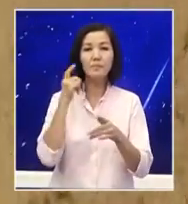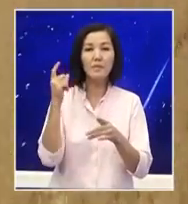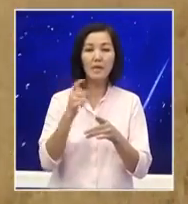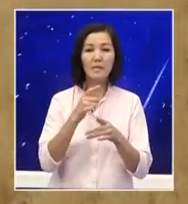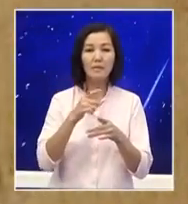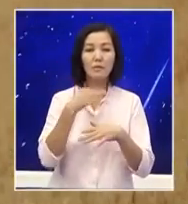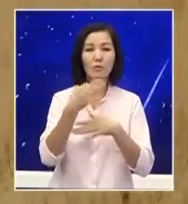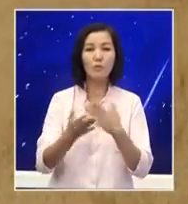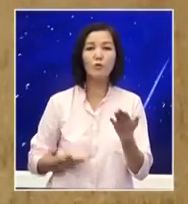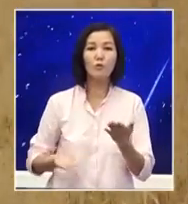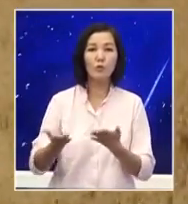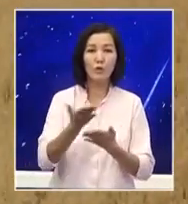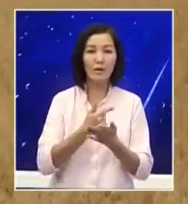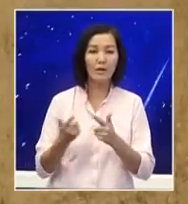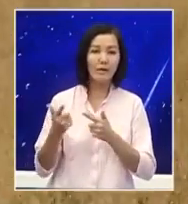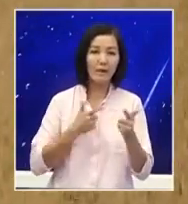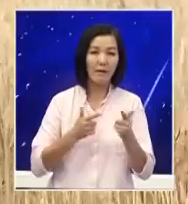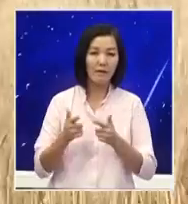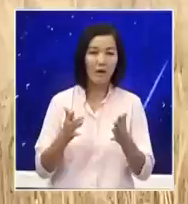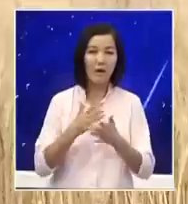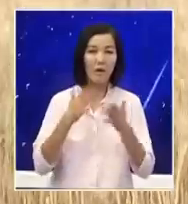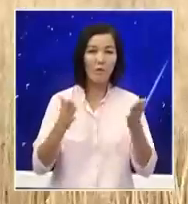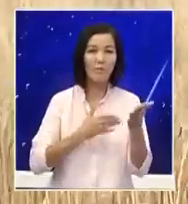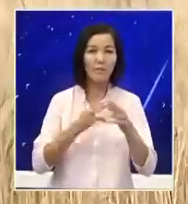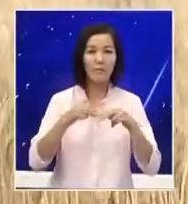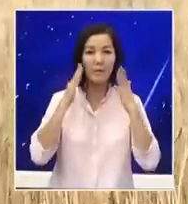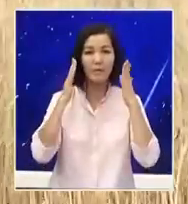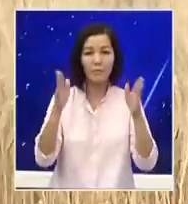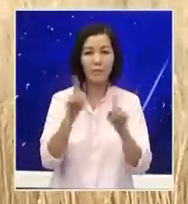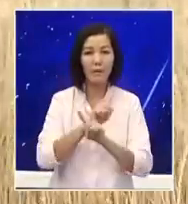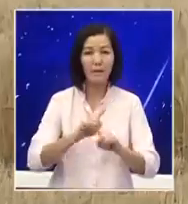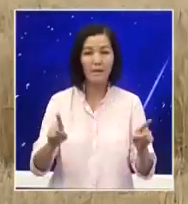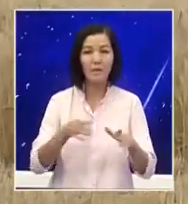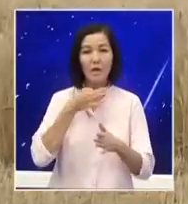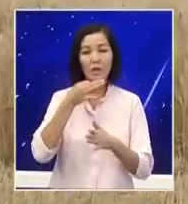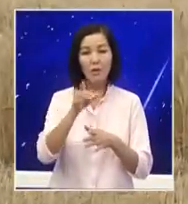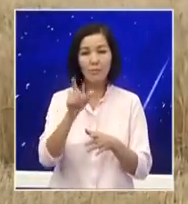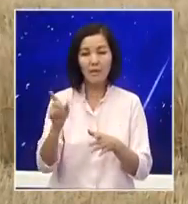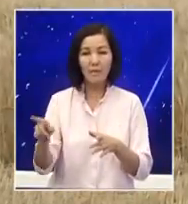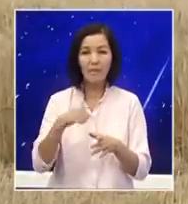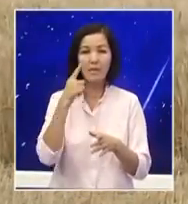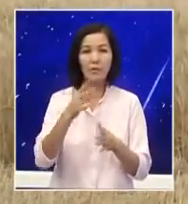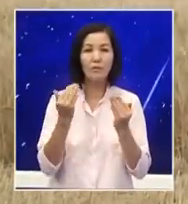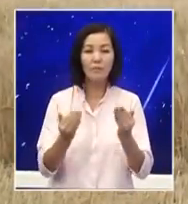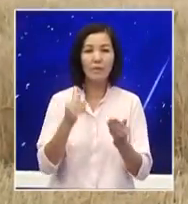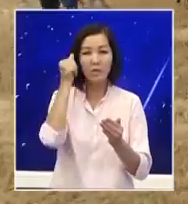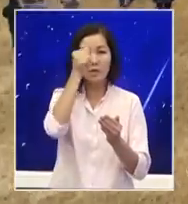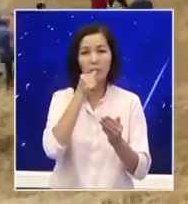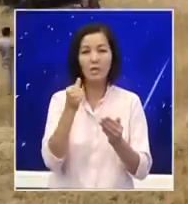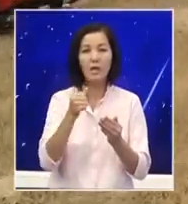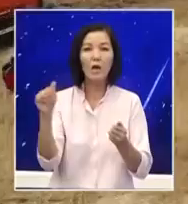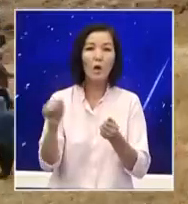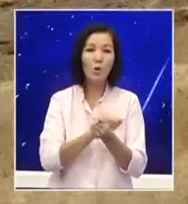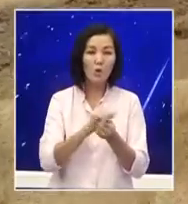күзгі жиын терінге дайындық жайы, ауқымды салаға басымдықта бөлек. Жауапты сала маманының айтуынша, биылғы өнім